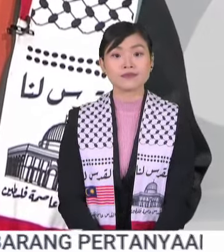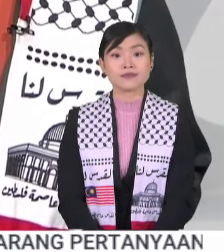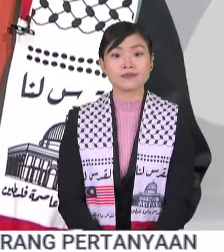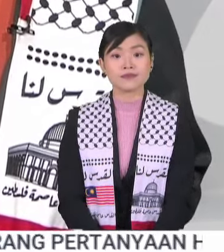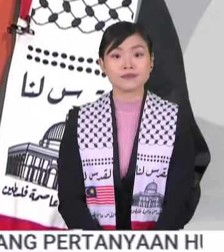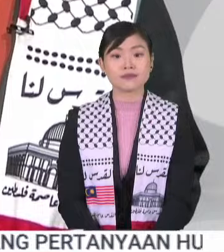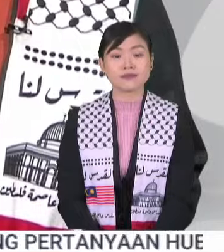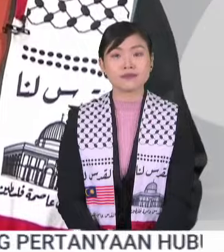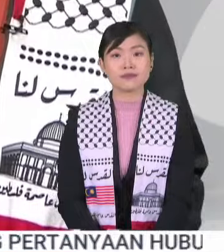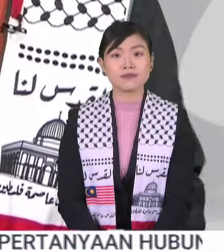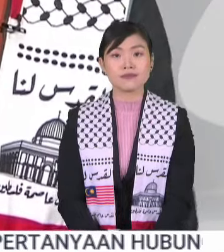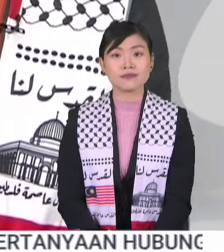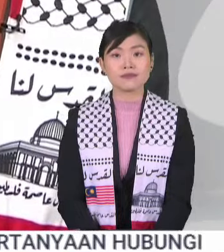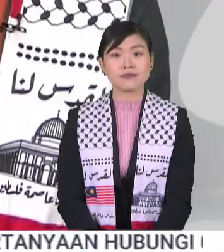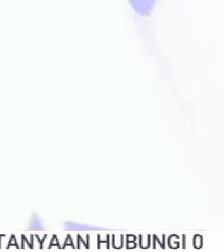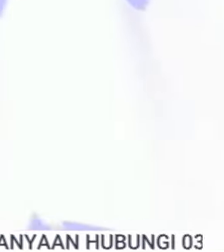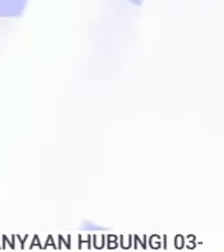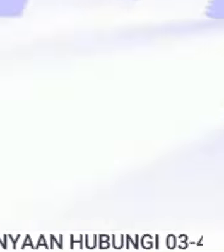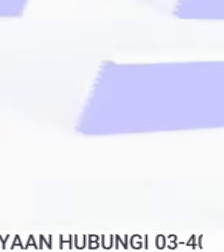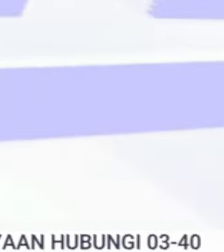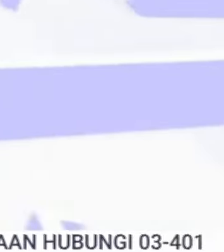Baik terima